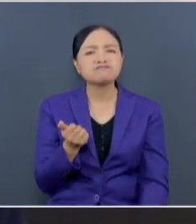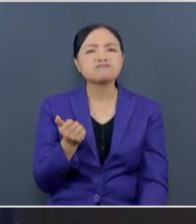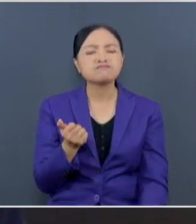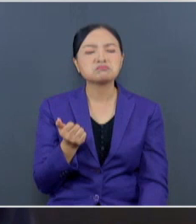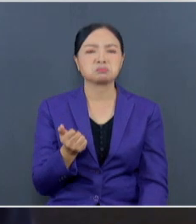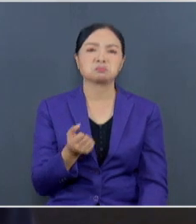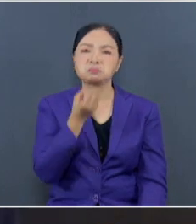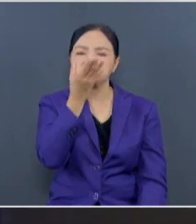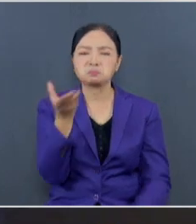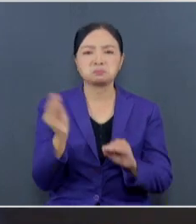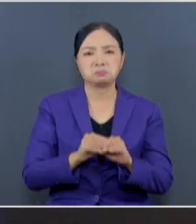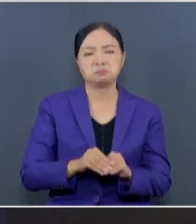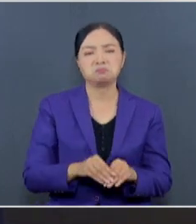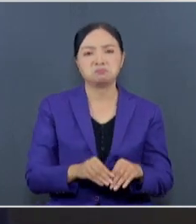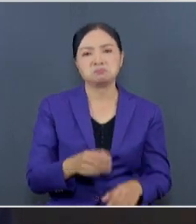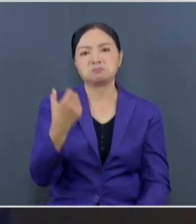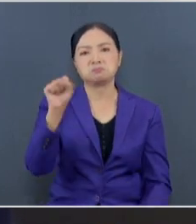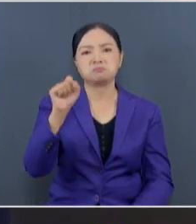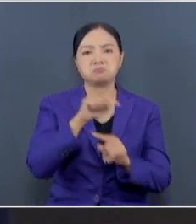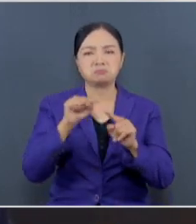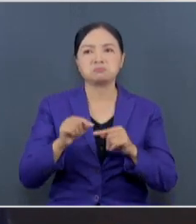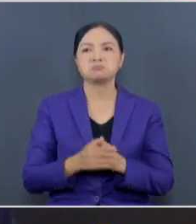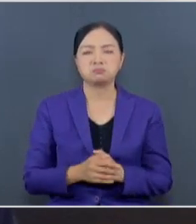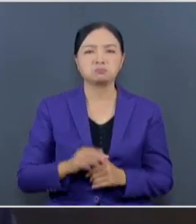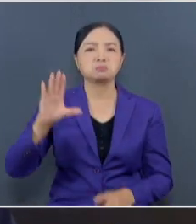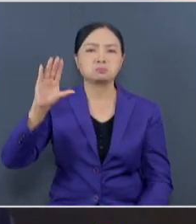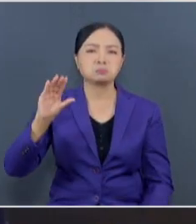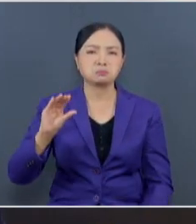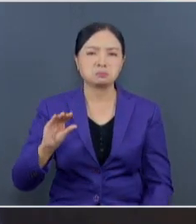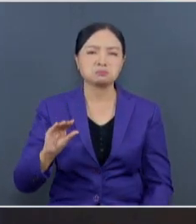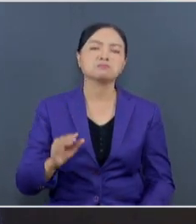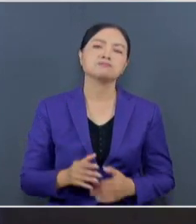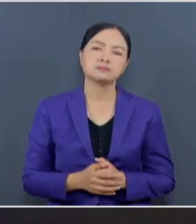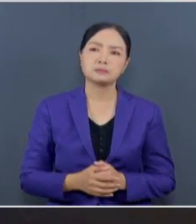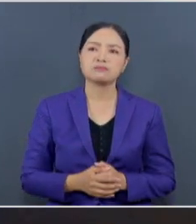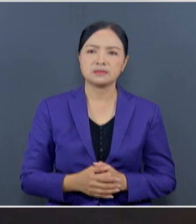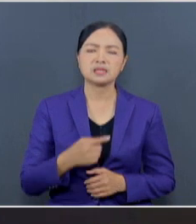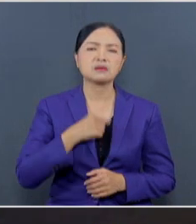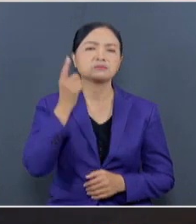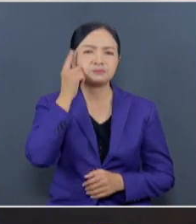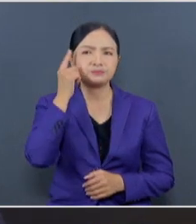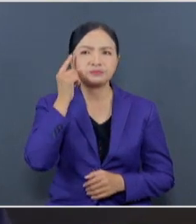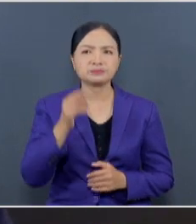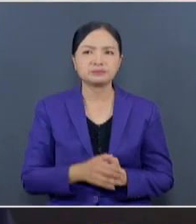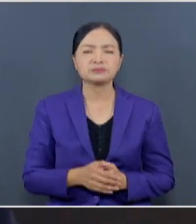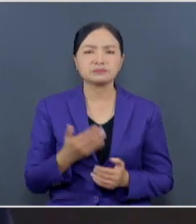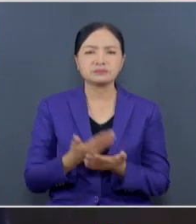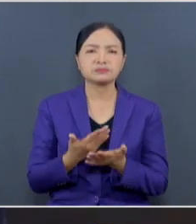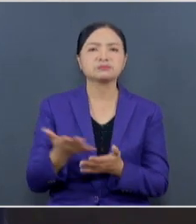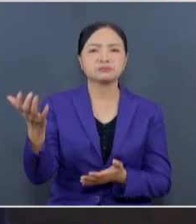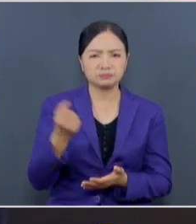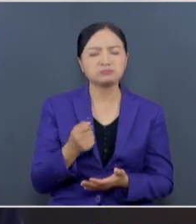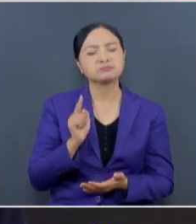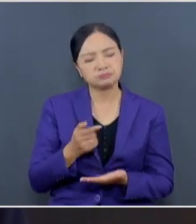อยละ10อันนี้ก็คือยังค้างแต่ไม่มากก็ไม่นะเพราะว่าเราก็รู้ว่าเราเอาของเขามาเราก็ต้องคืนเข